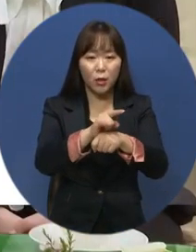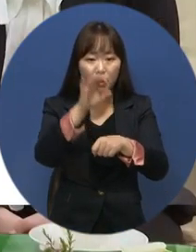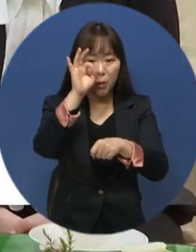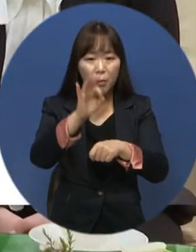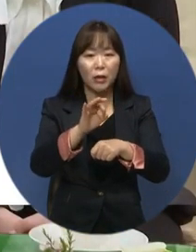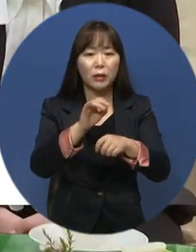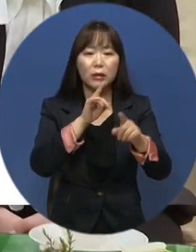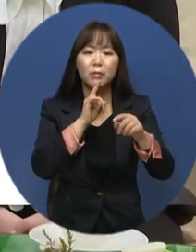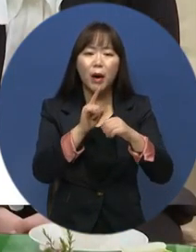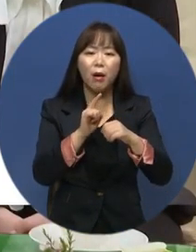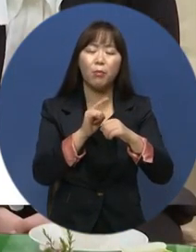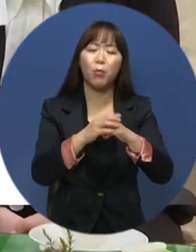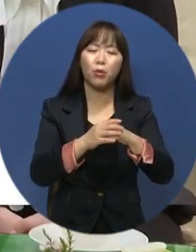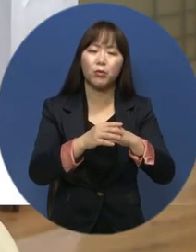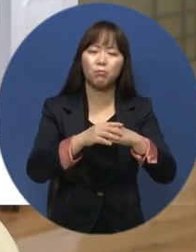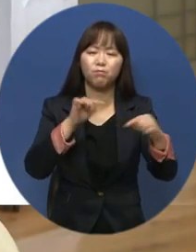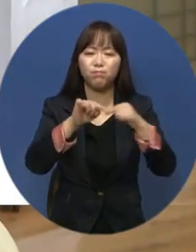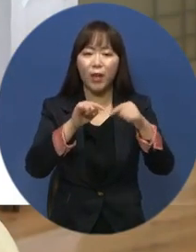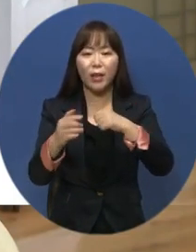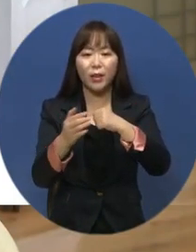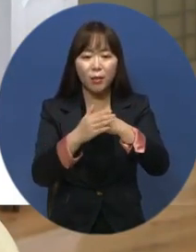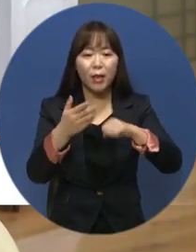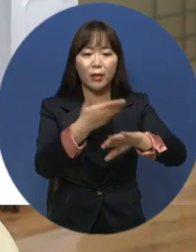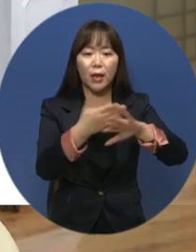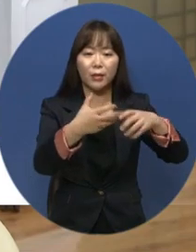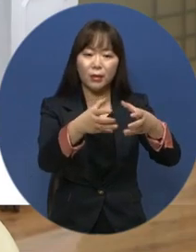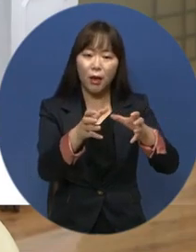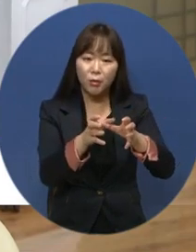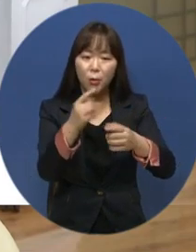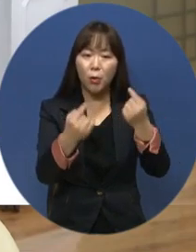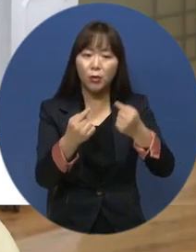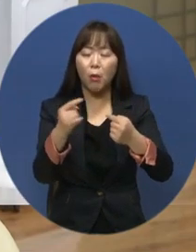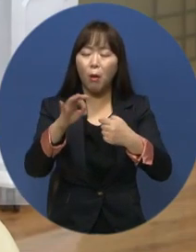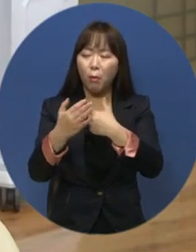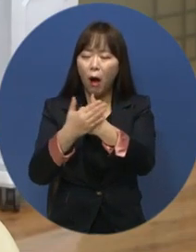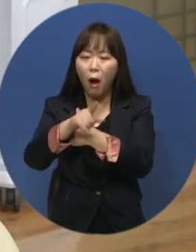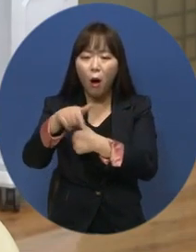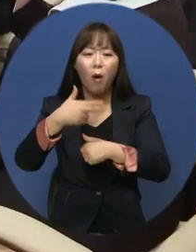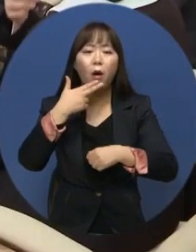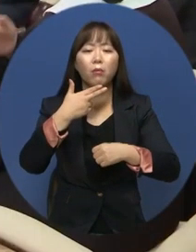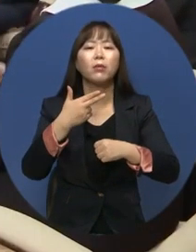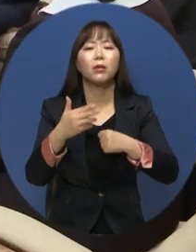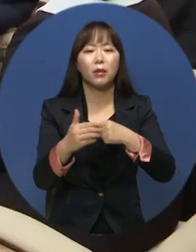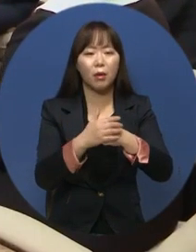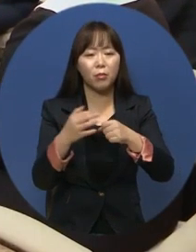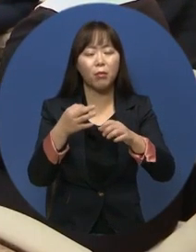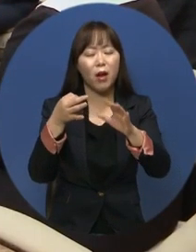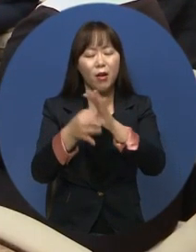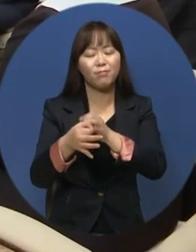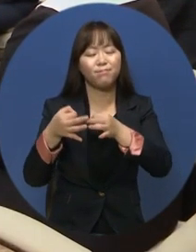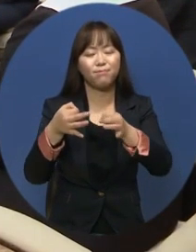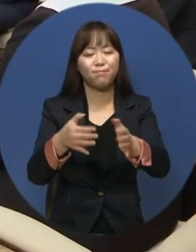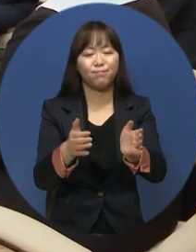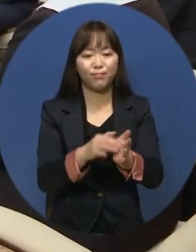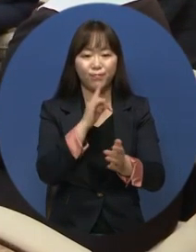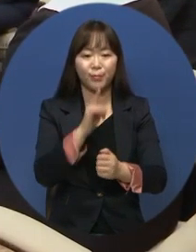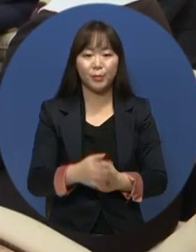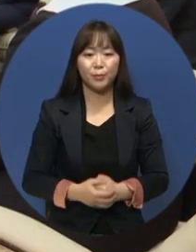어려워 다른 사회복지단체보다 외부 후원 사례가 거의 없다는 소식을 접하고 성금을 전달했다고 전했습니다.